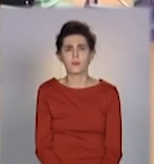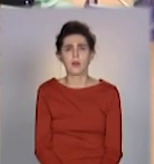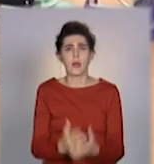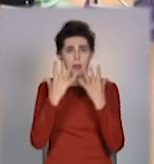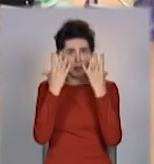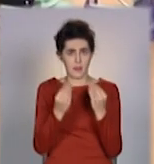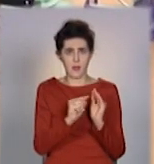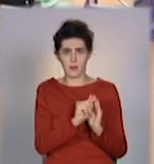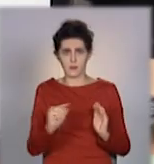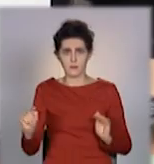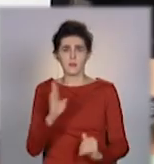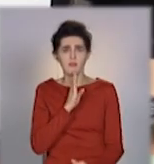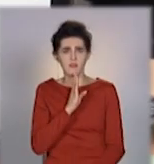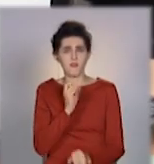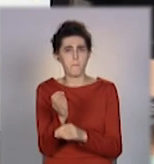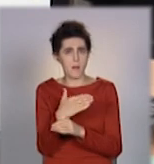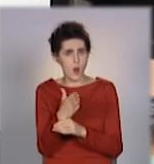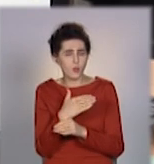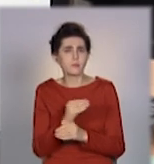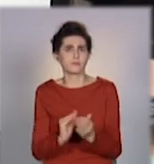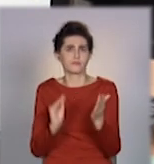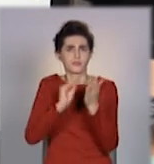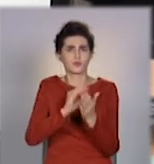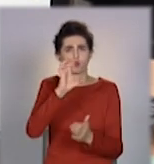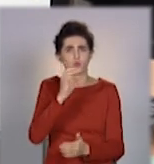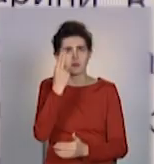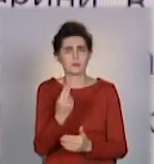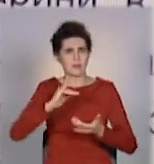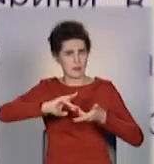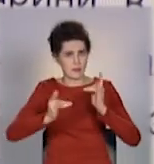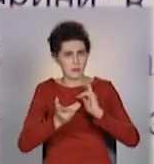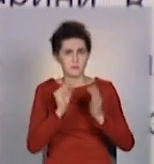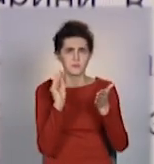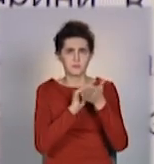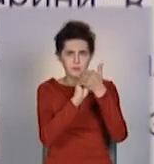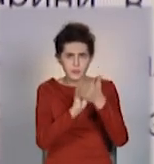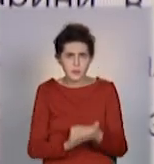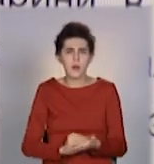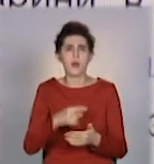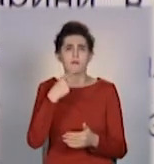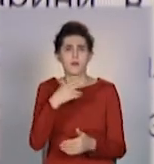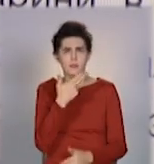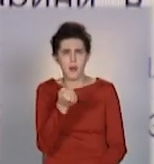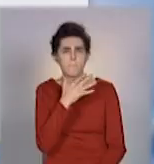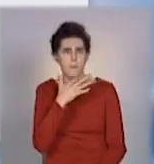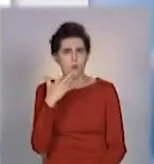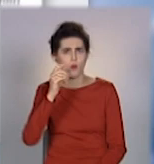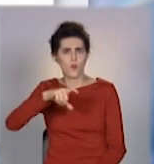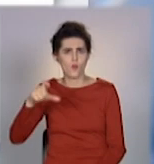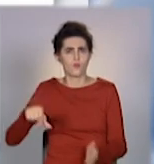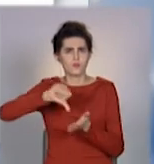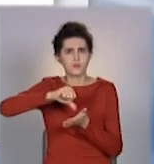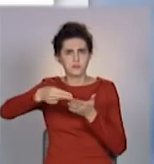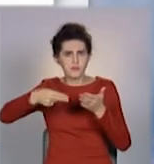Днями жителька Маріуполя зробила у соцмережах допис, під яким за декілька днів назбиралося понад 200 коментарів.